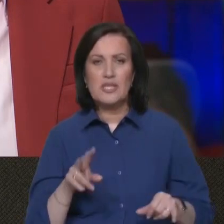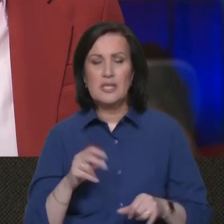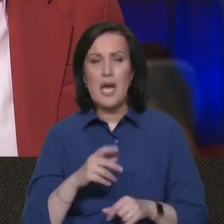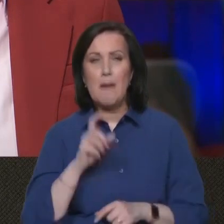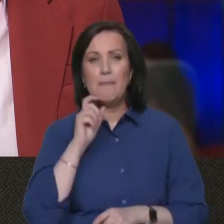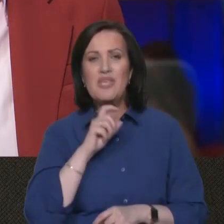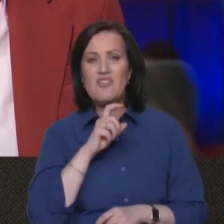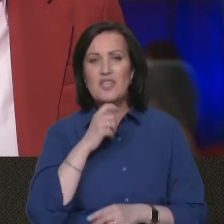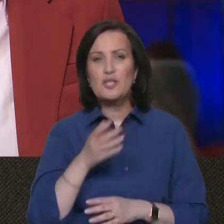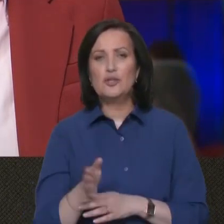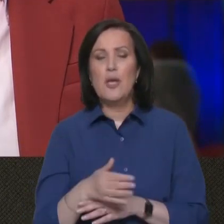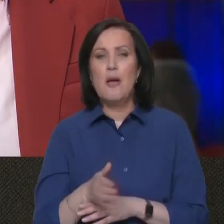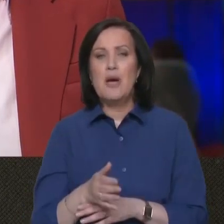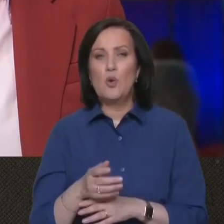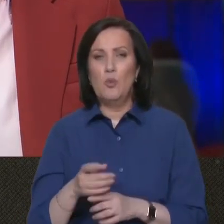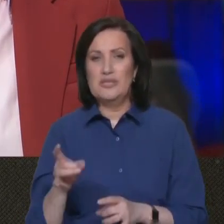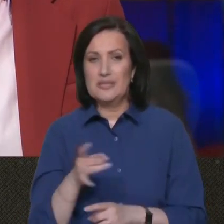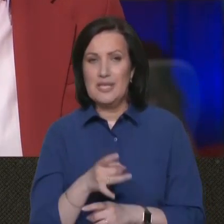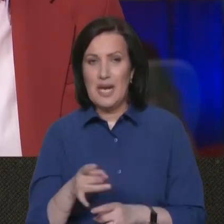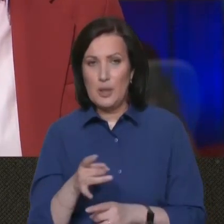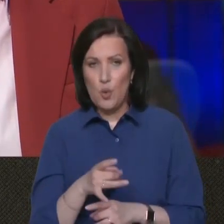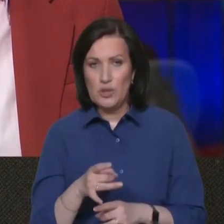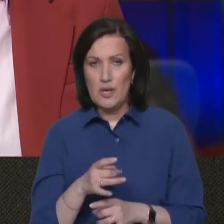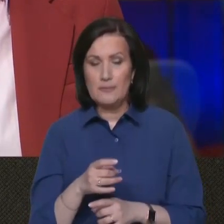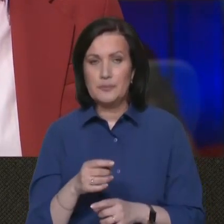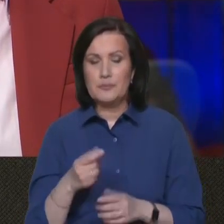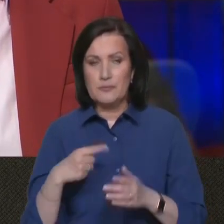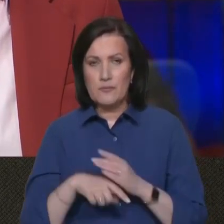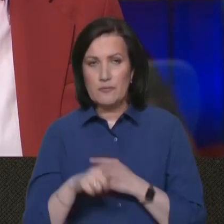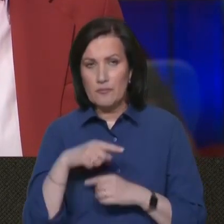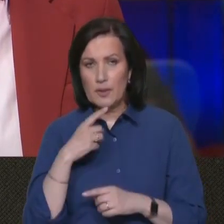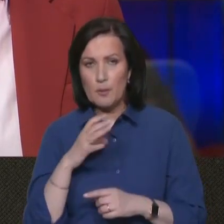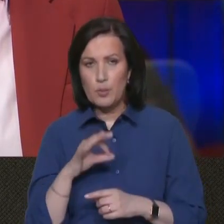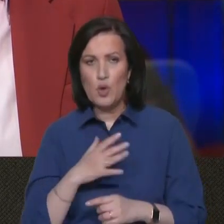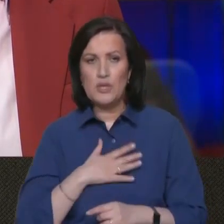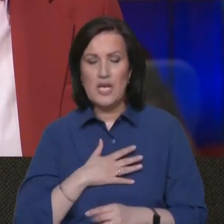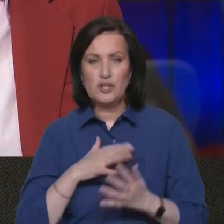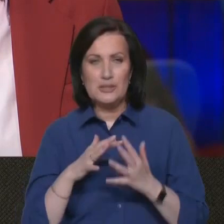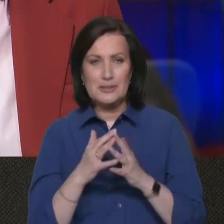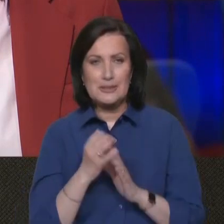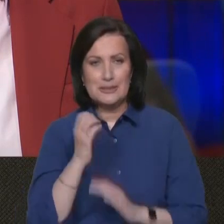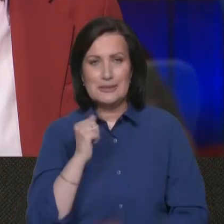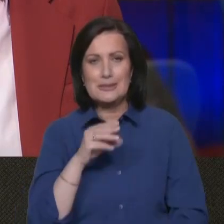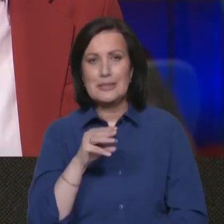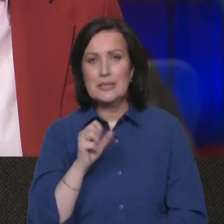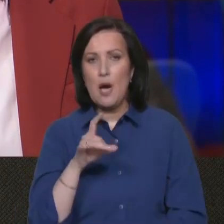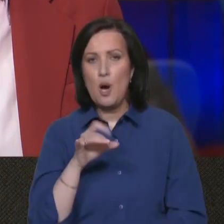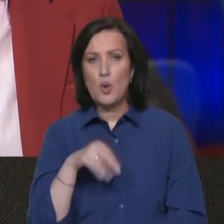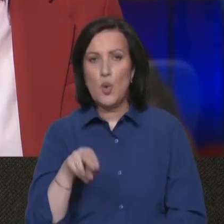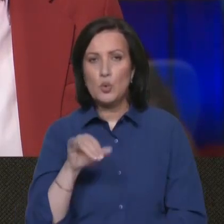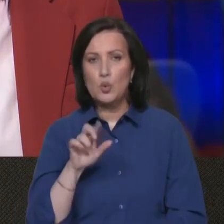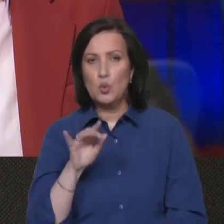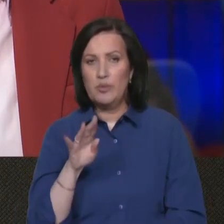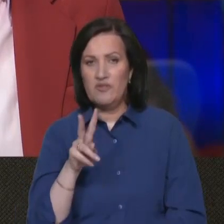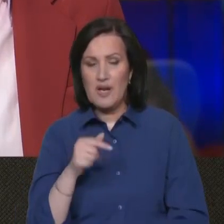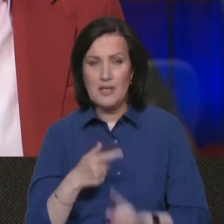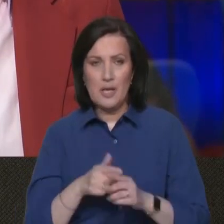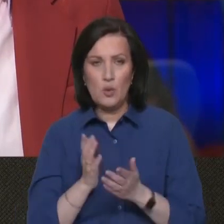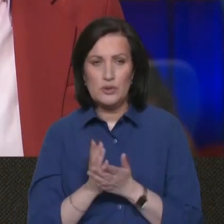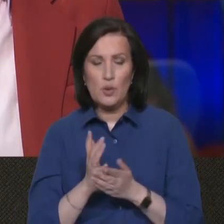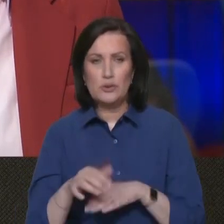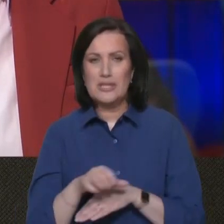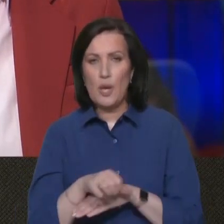на північ Маріупольського району в його мановській частині. Тобто мова йдеться про наше селище Стародубівка, яке знаходиться майже на